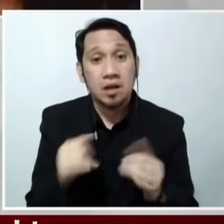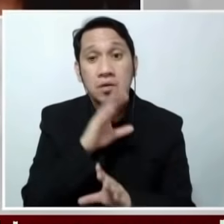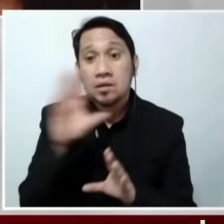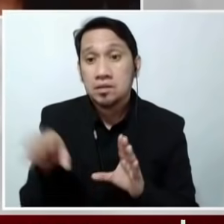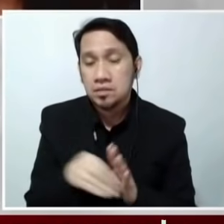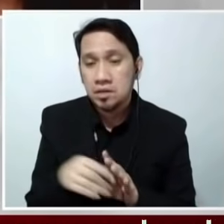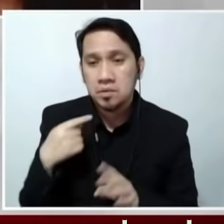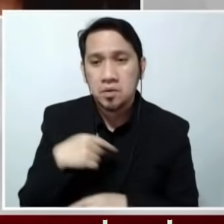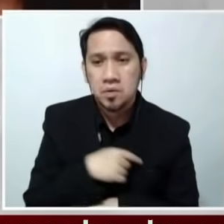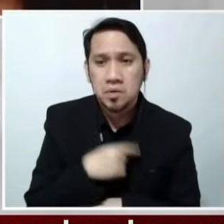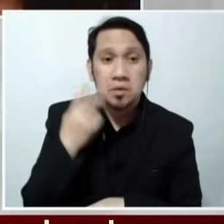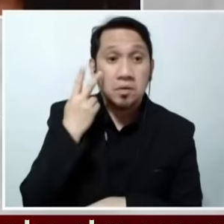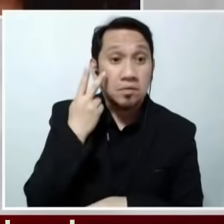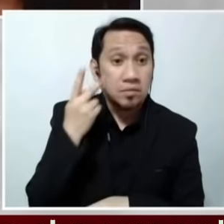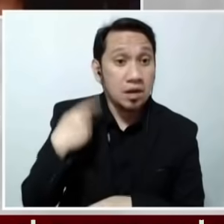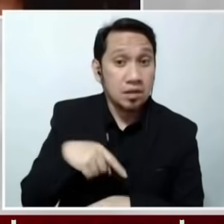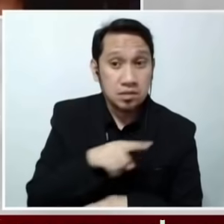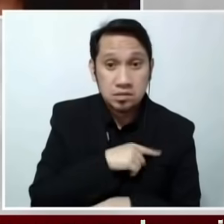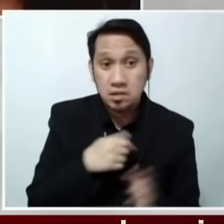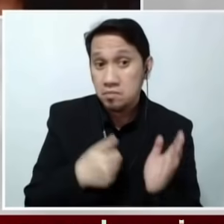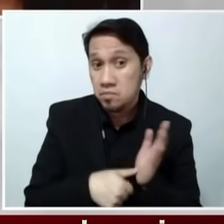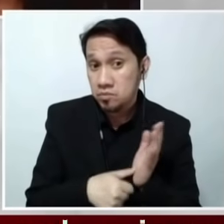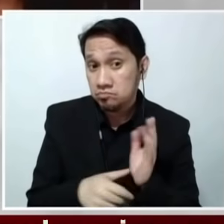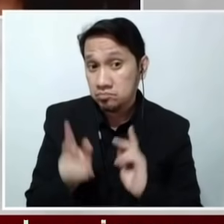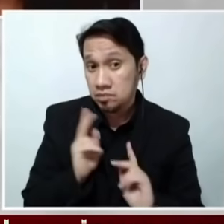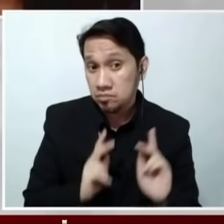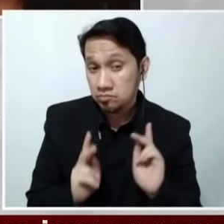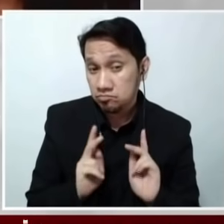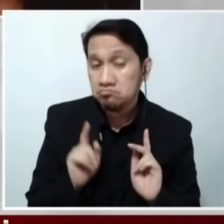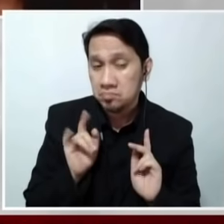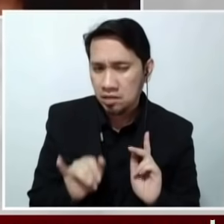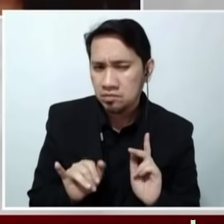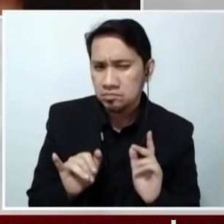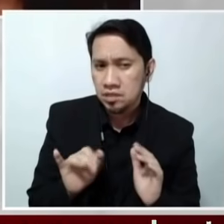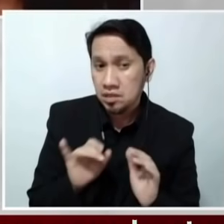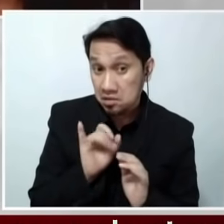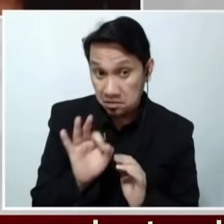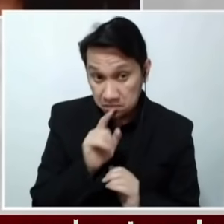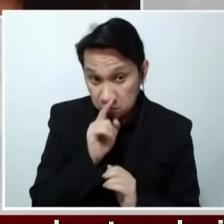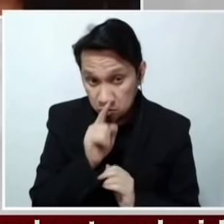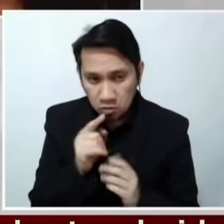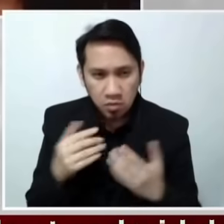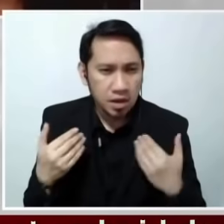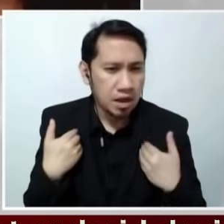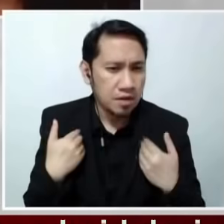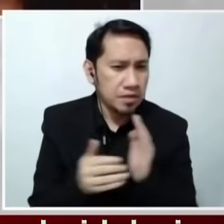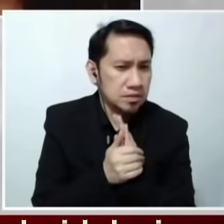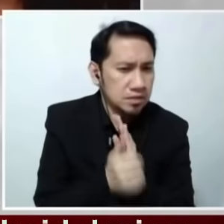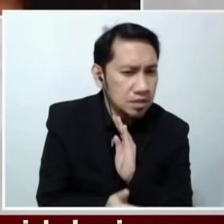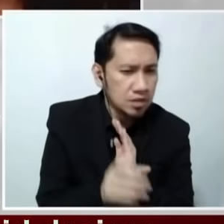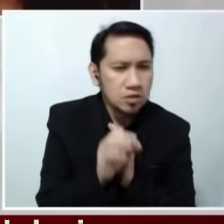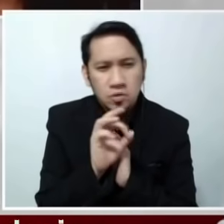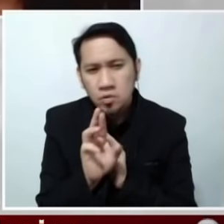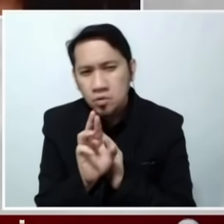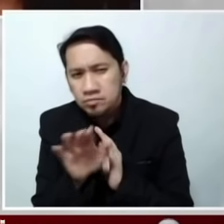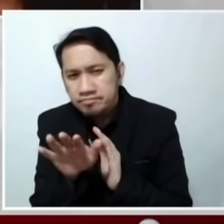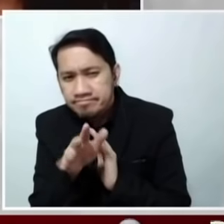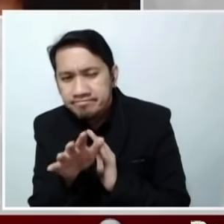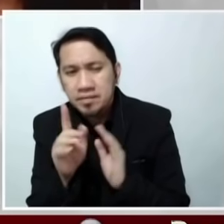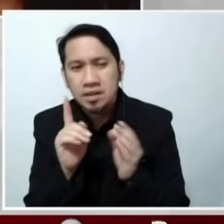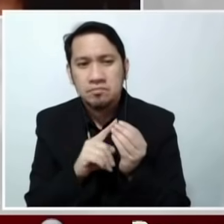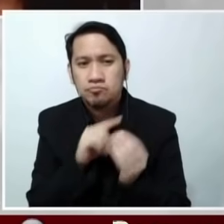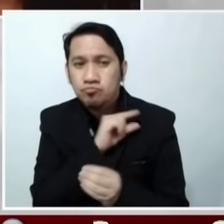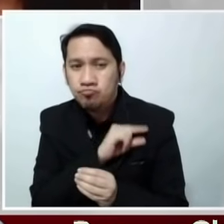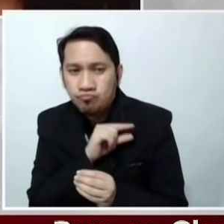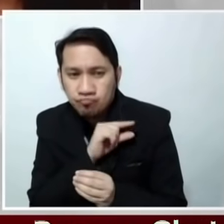pagtingin natin bilang mga botante sa darating na election, yung kung sila ba ay may katangian or competency or the qualifications